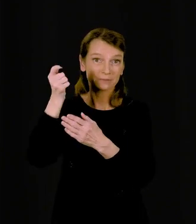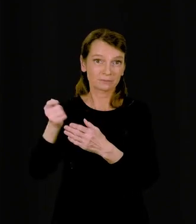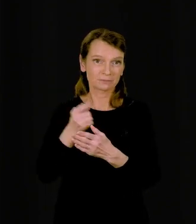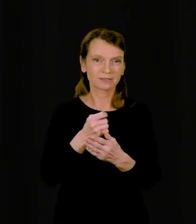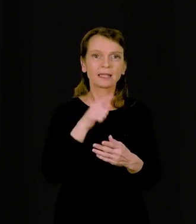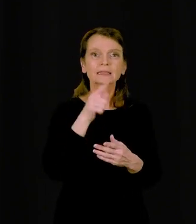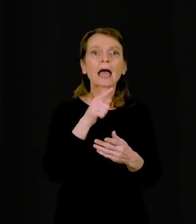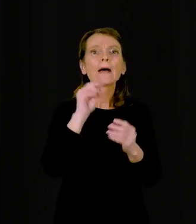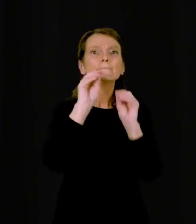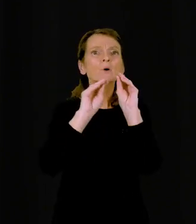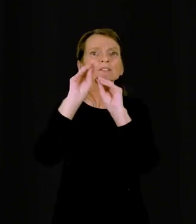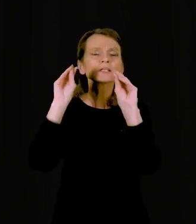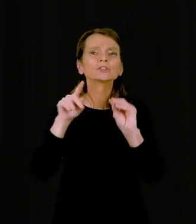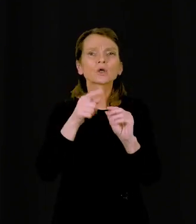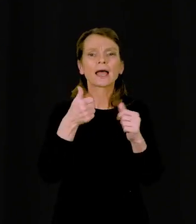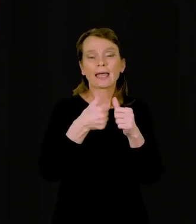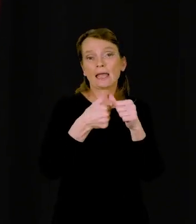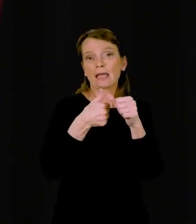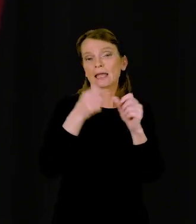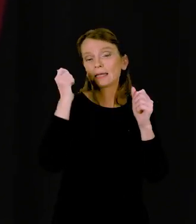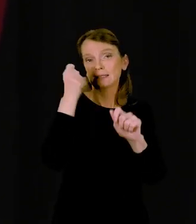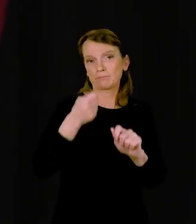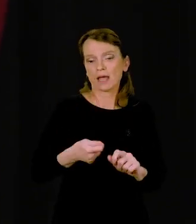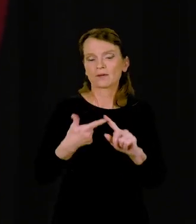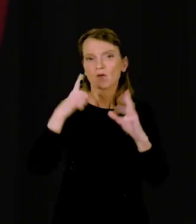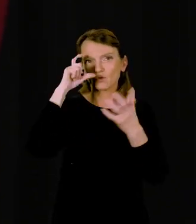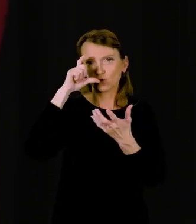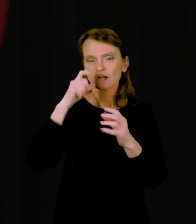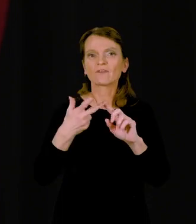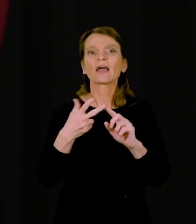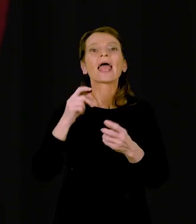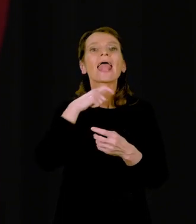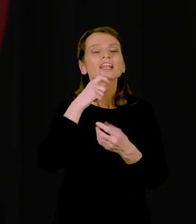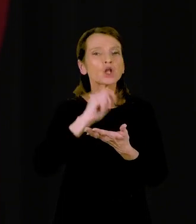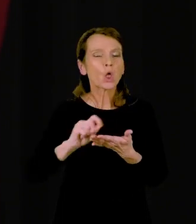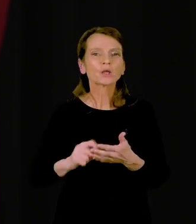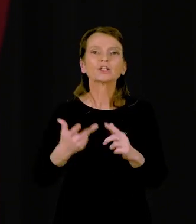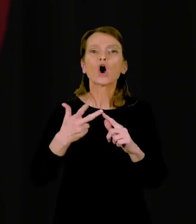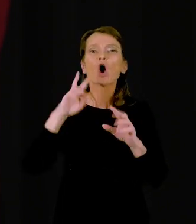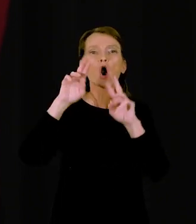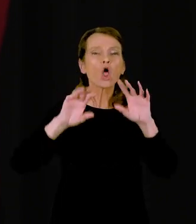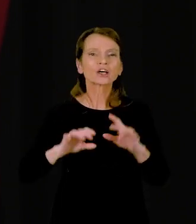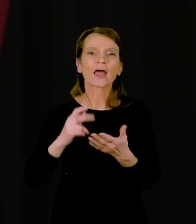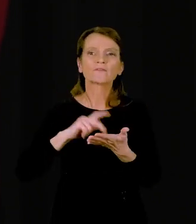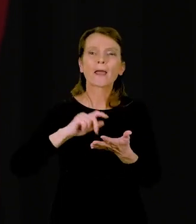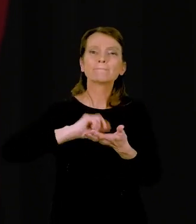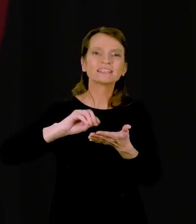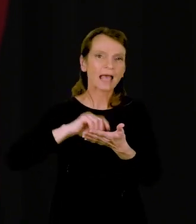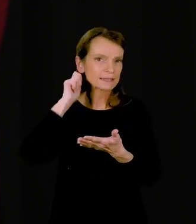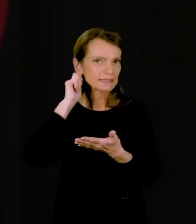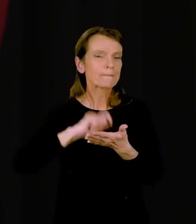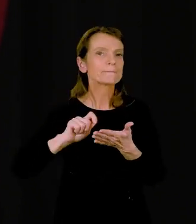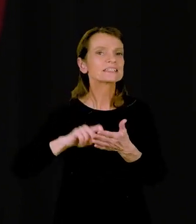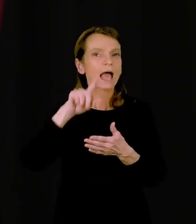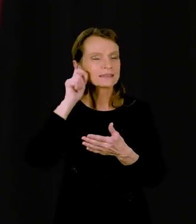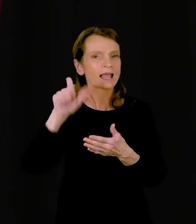sestavljajo kipar, fotograf, etnologinja, holograf, pisateljica, pisatelj, zgodovinar, slikar